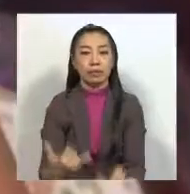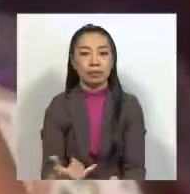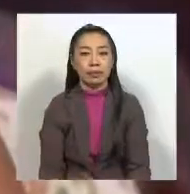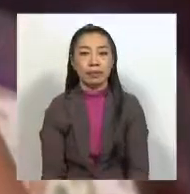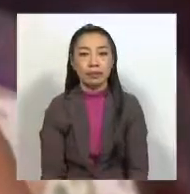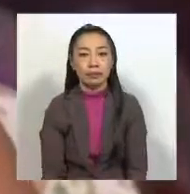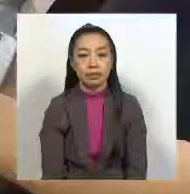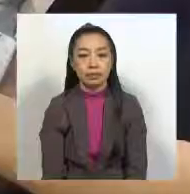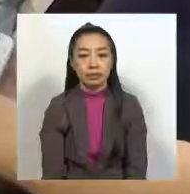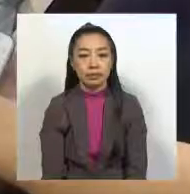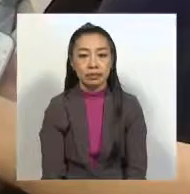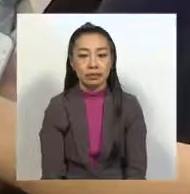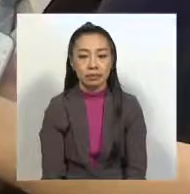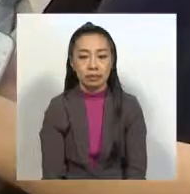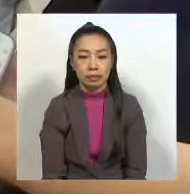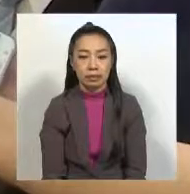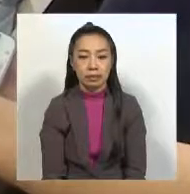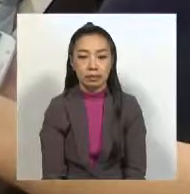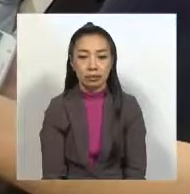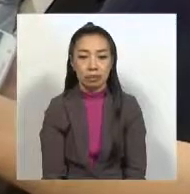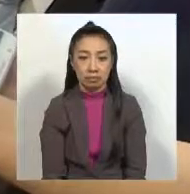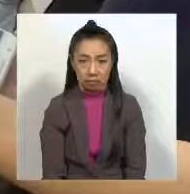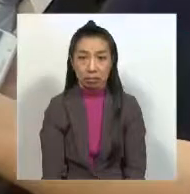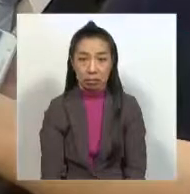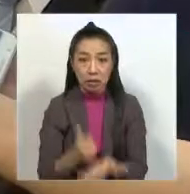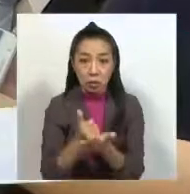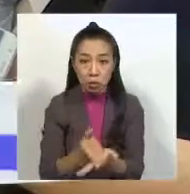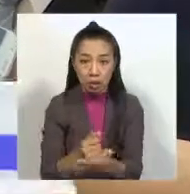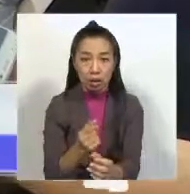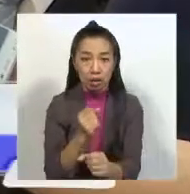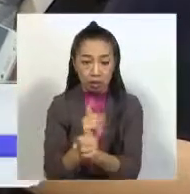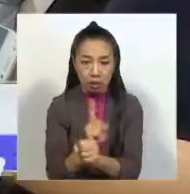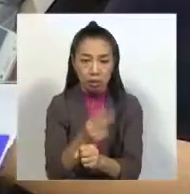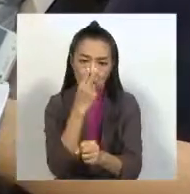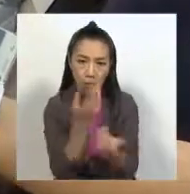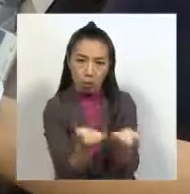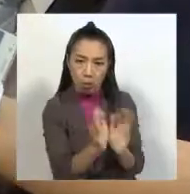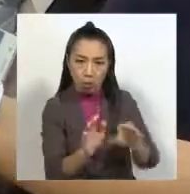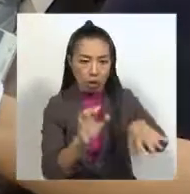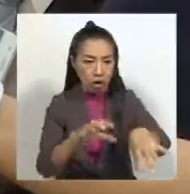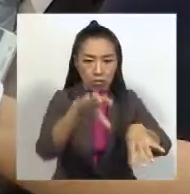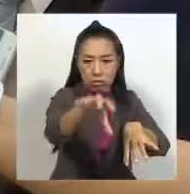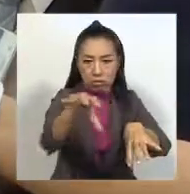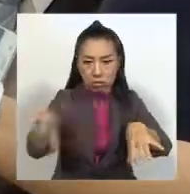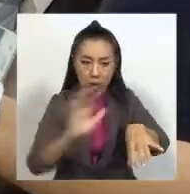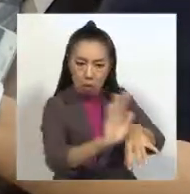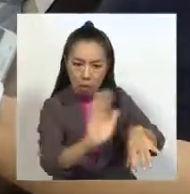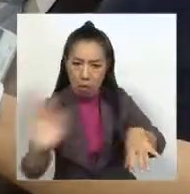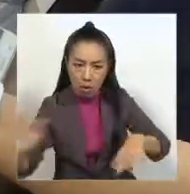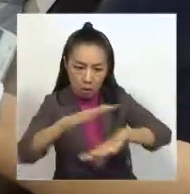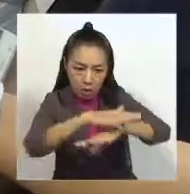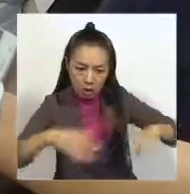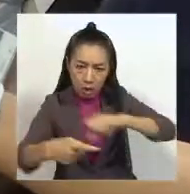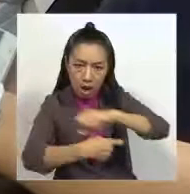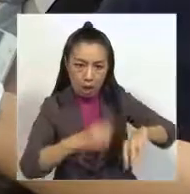ค่ะ การช่วยเหลือเนี่ยต้องสำรวจเป็นรายครอบครัวรายแปลงเลยนะไม่สามารถจะเหมาร